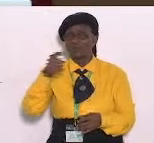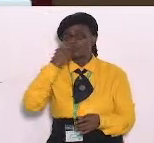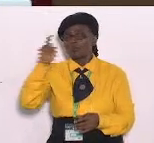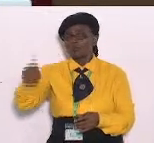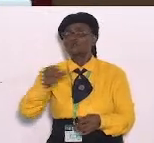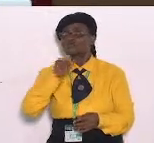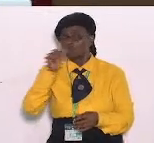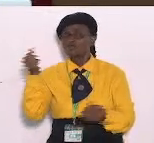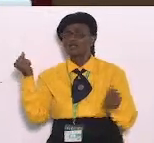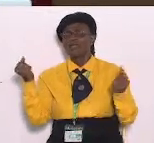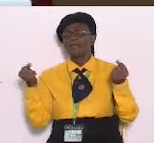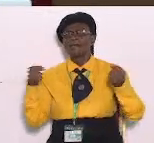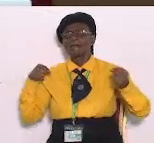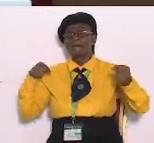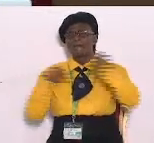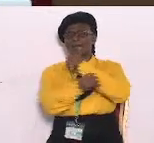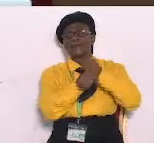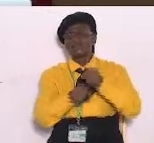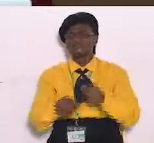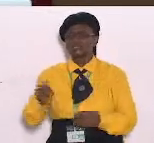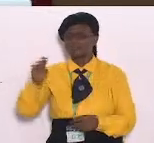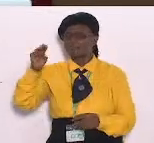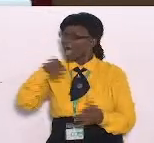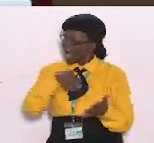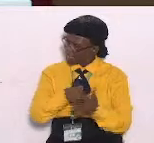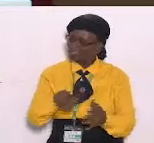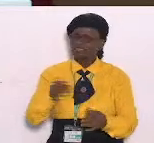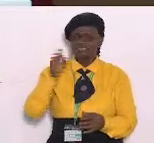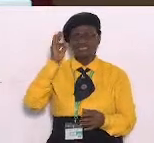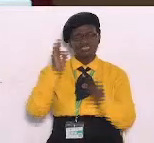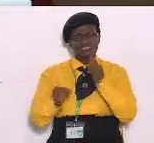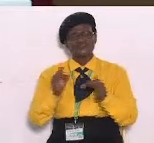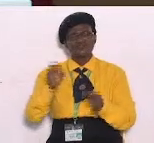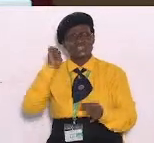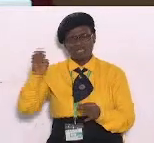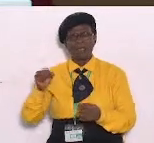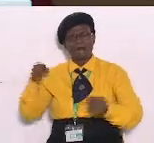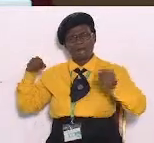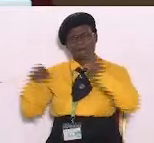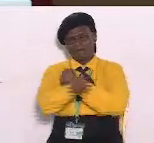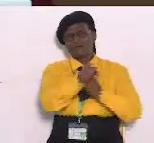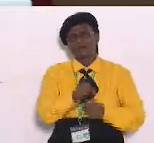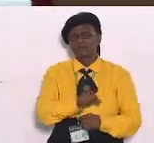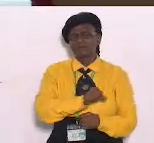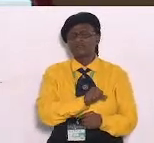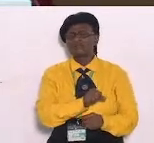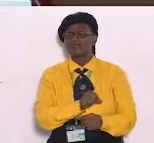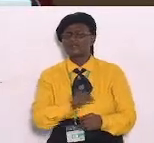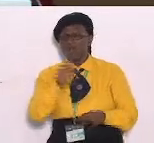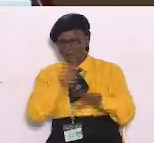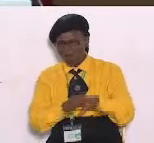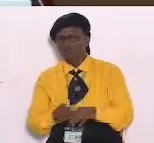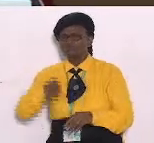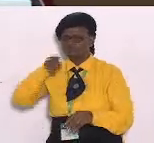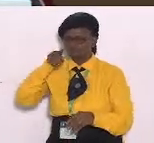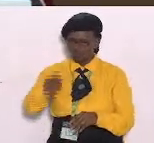mains l'autre ne doit pas lui donner des coups de point